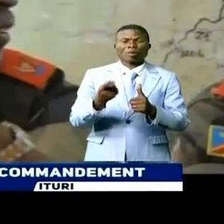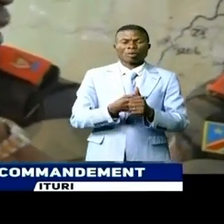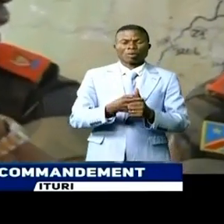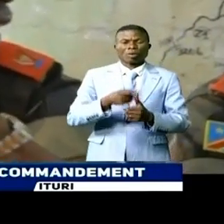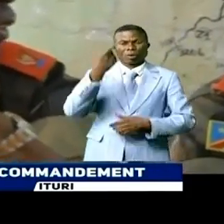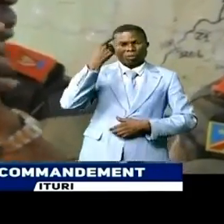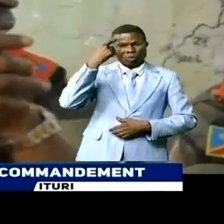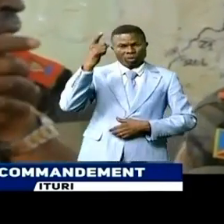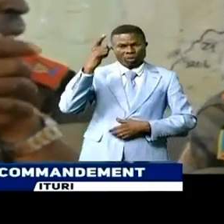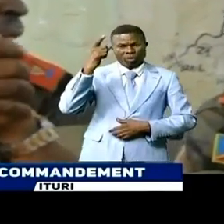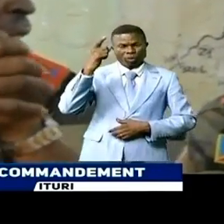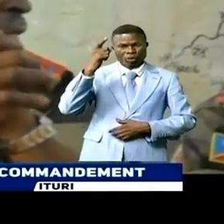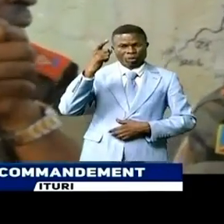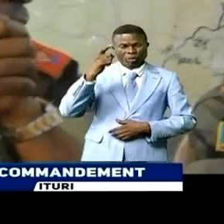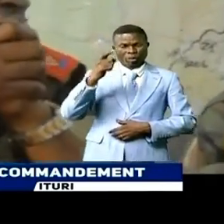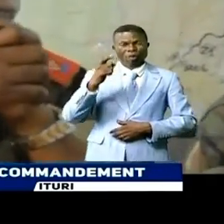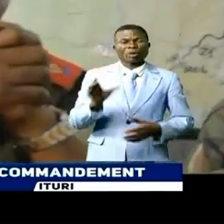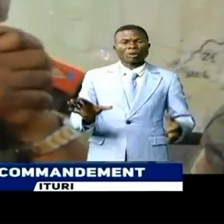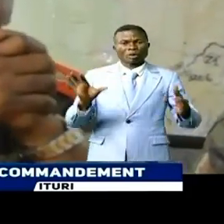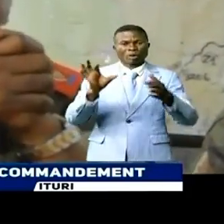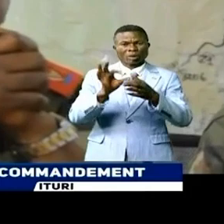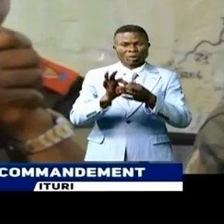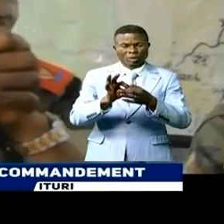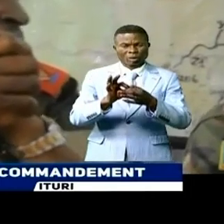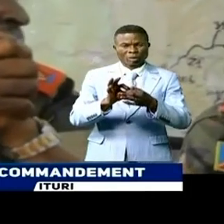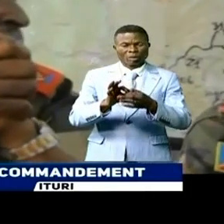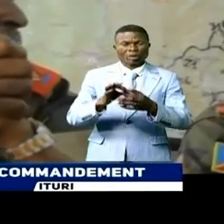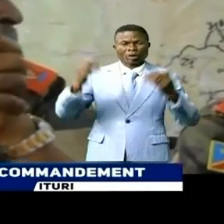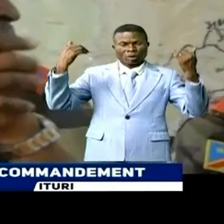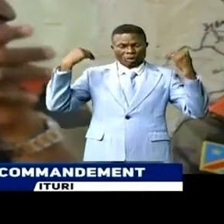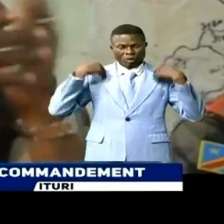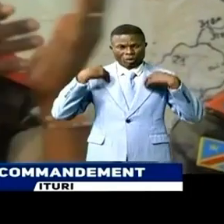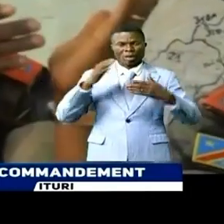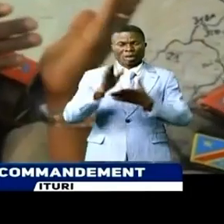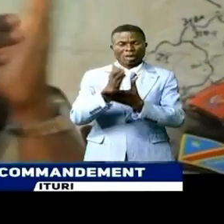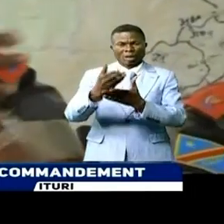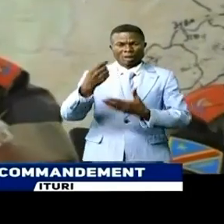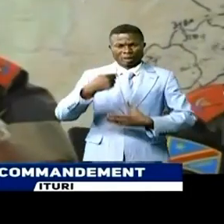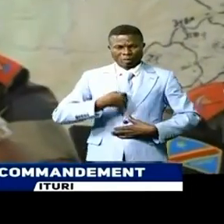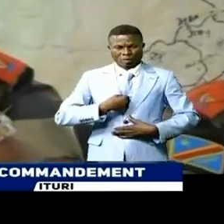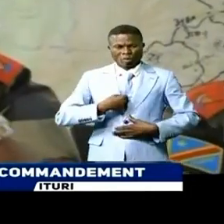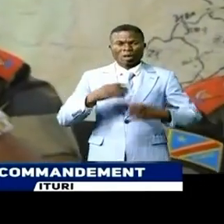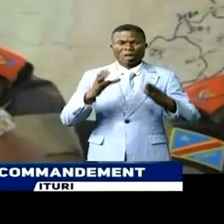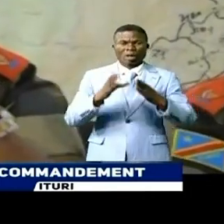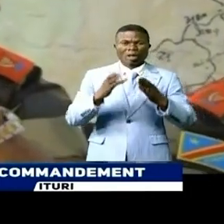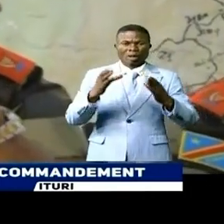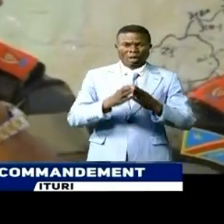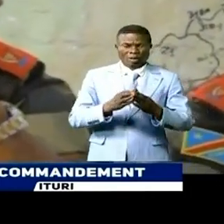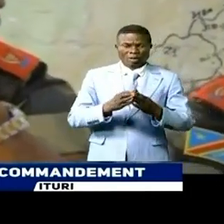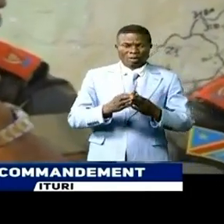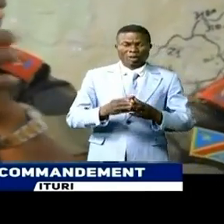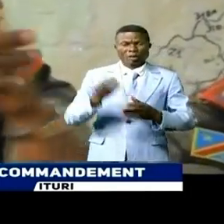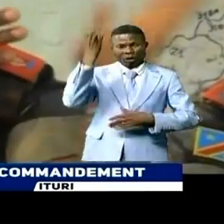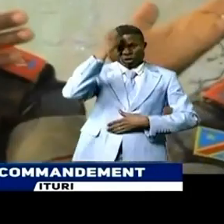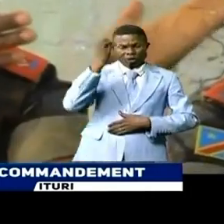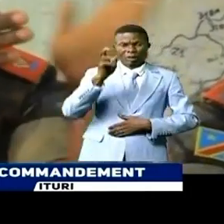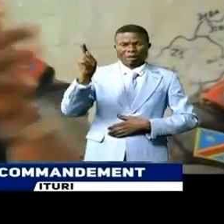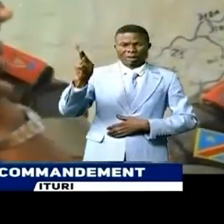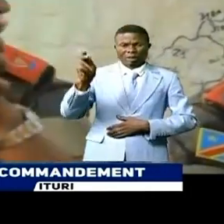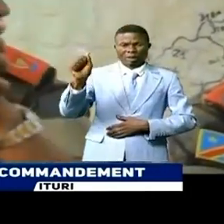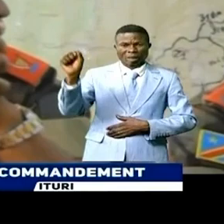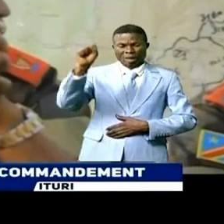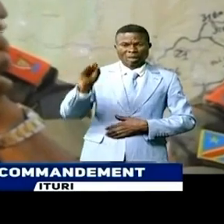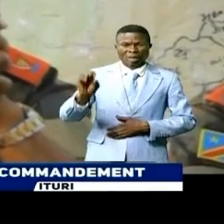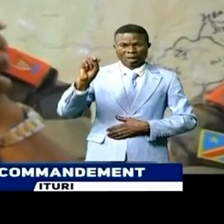la complicité professionnelle qui est entre moi et le le temps avec des